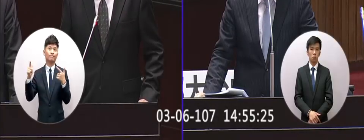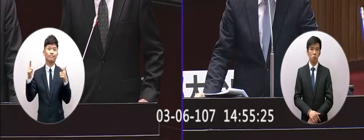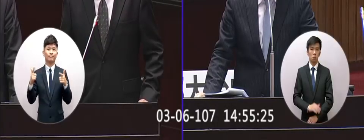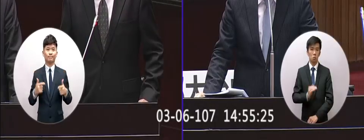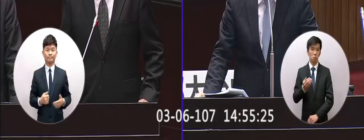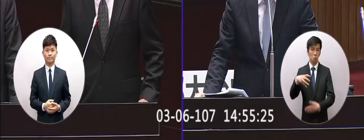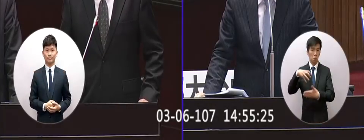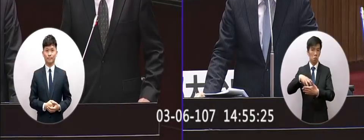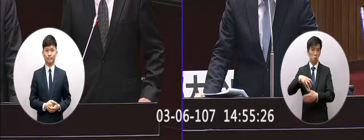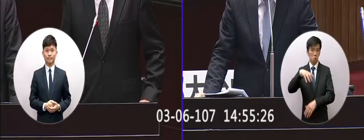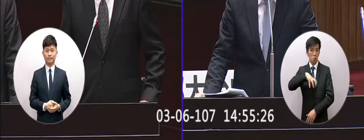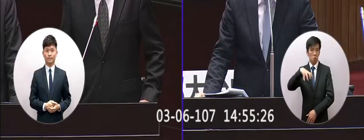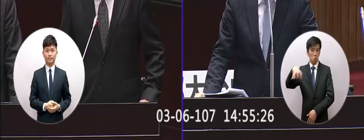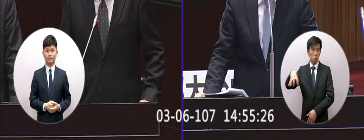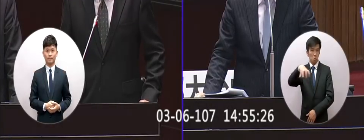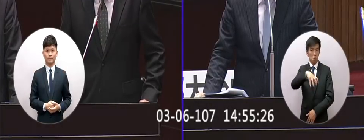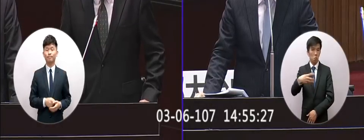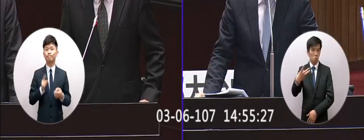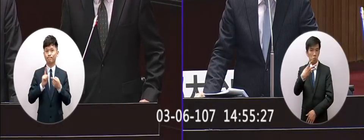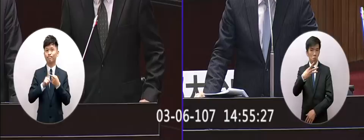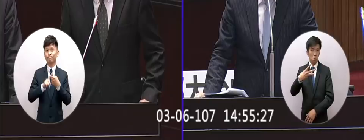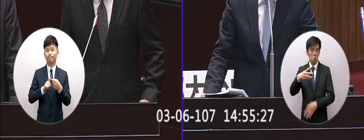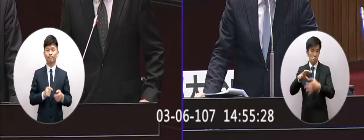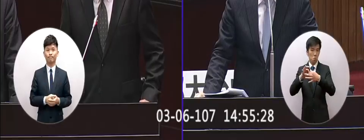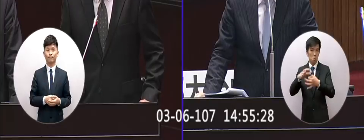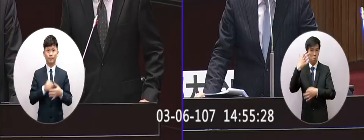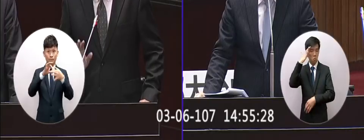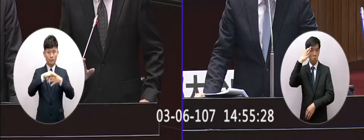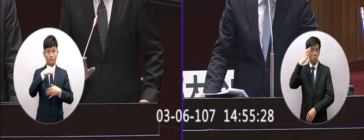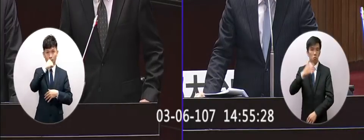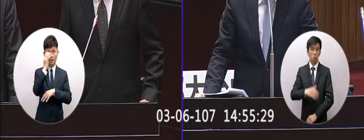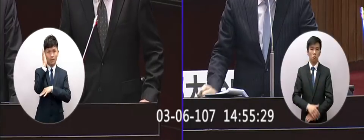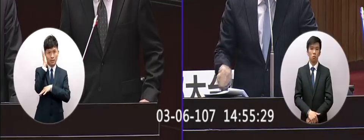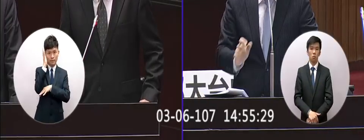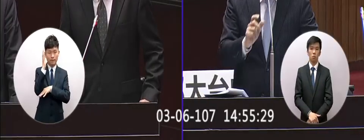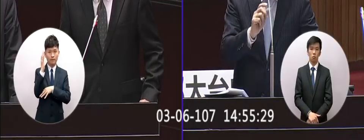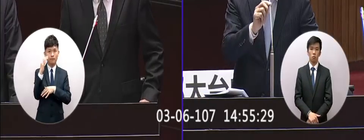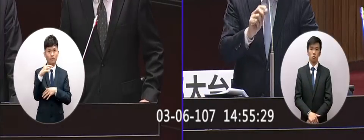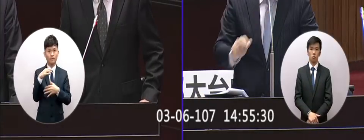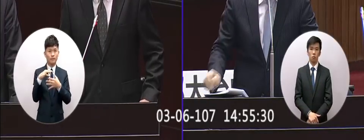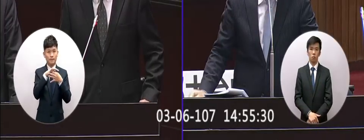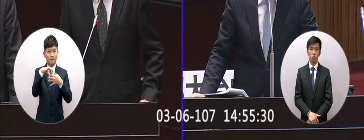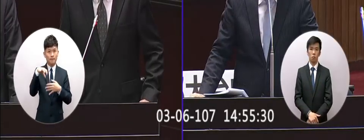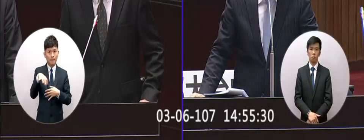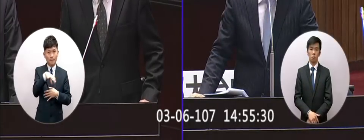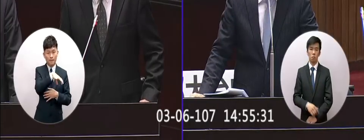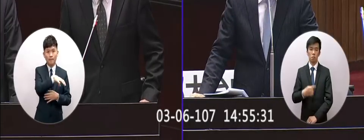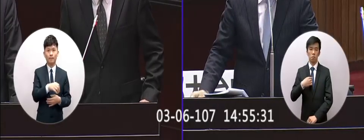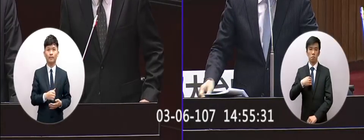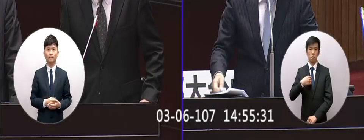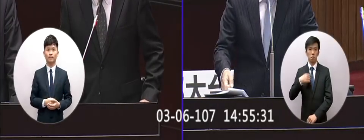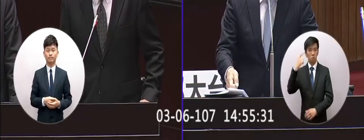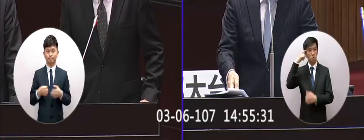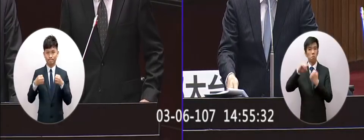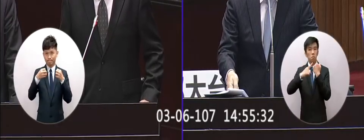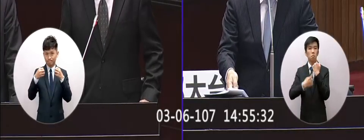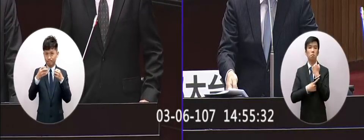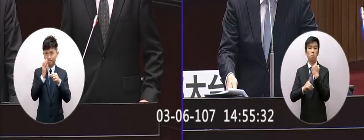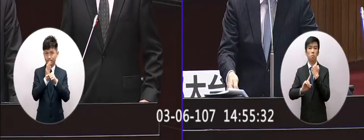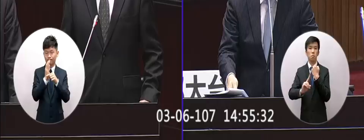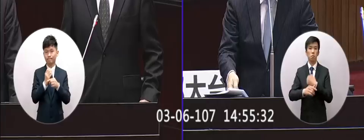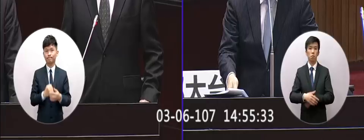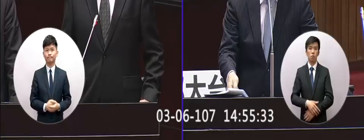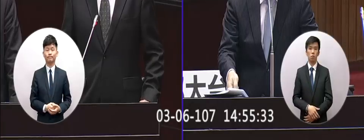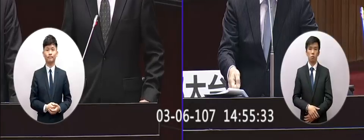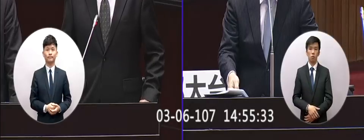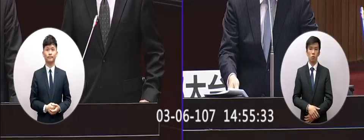中间的三角关系非常复杂。 对，没有错。所以我们政府相关的单位， 我的看法是，如果